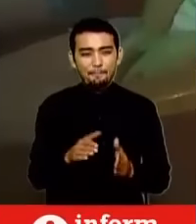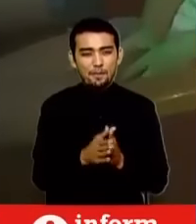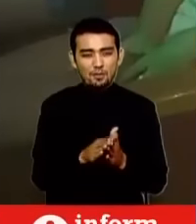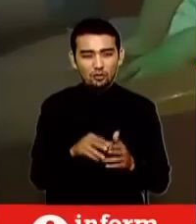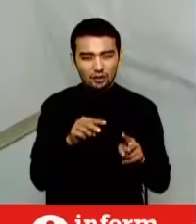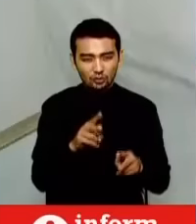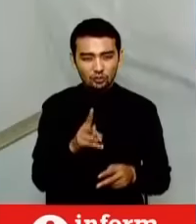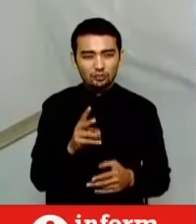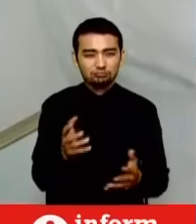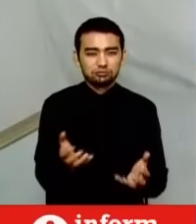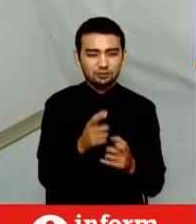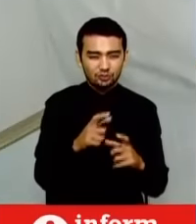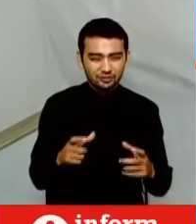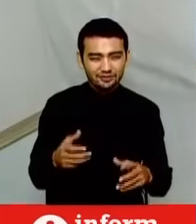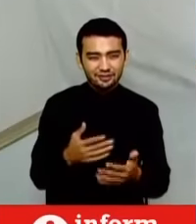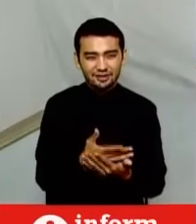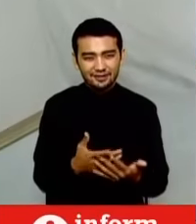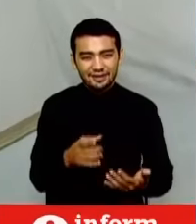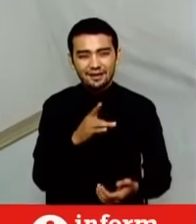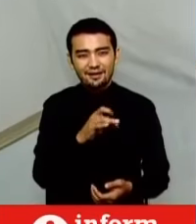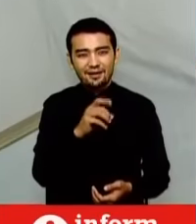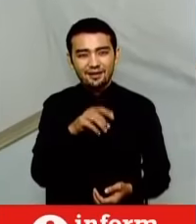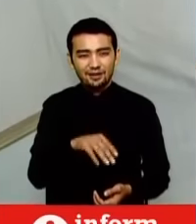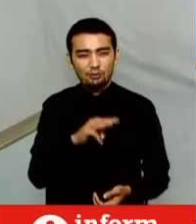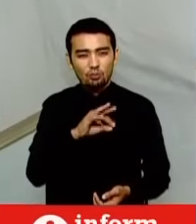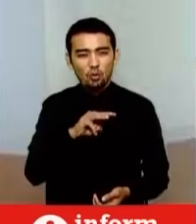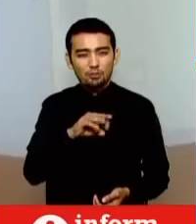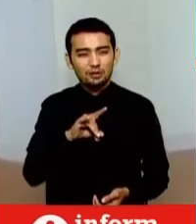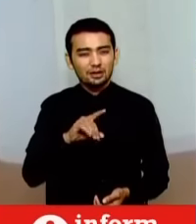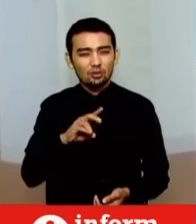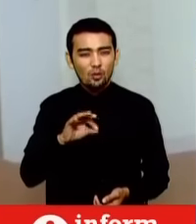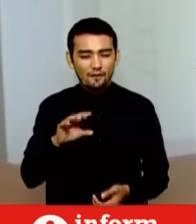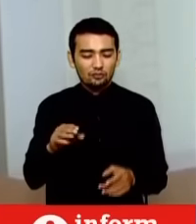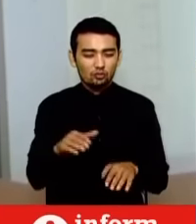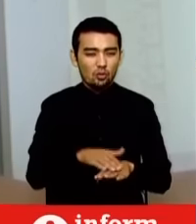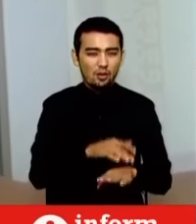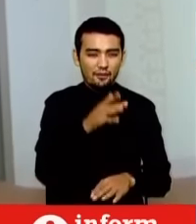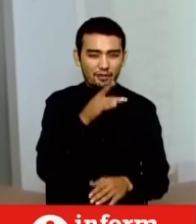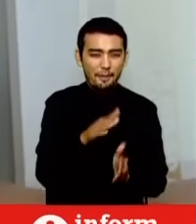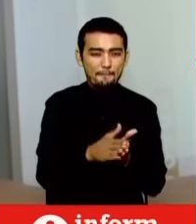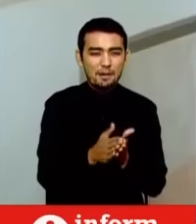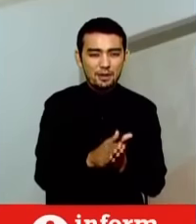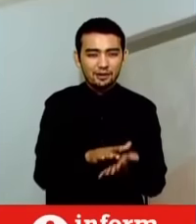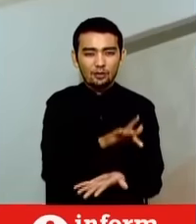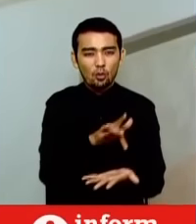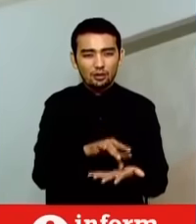спасателей. Среди отличившихся и Рахат Мумынова, которая долгое время работает в библиотеке города.